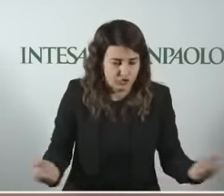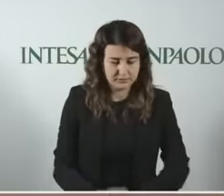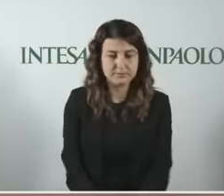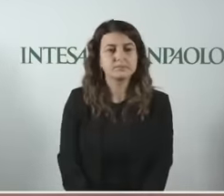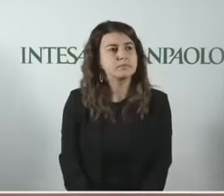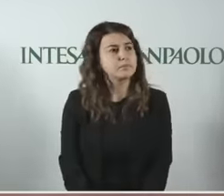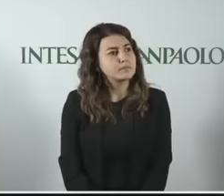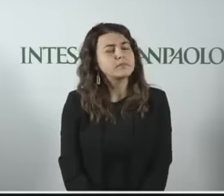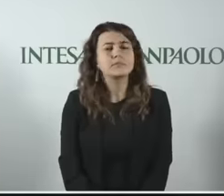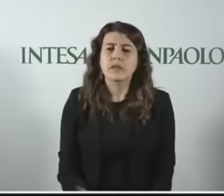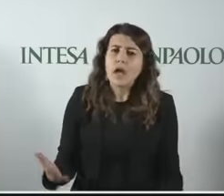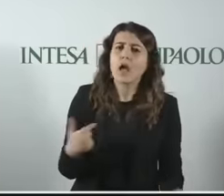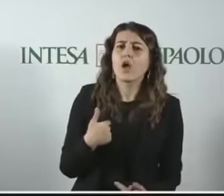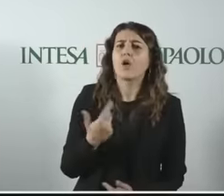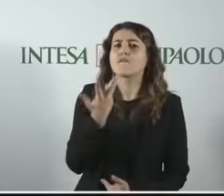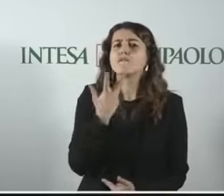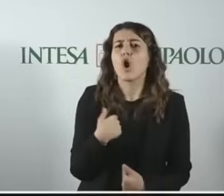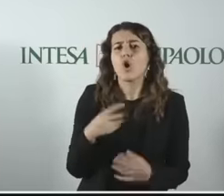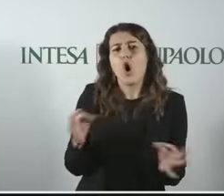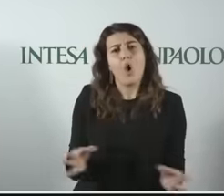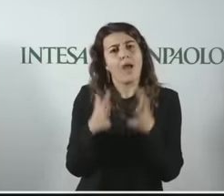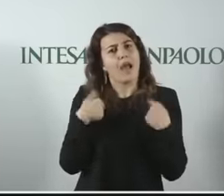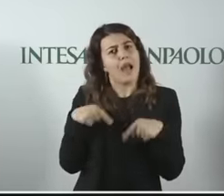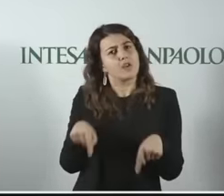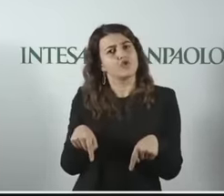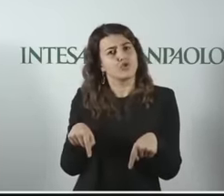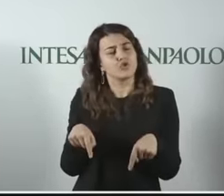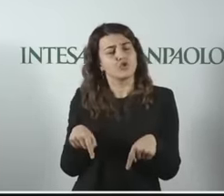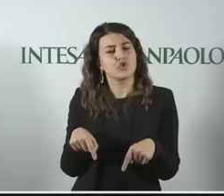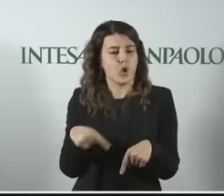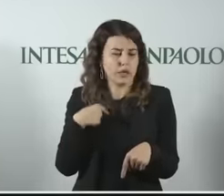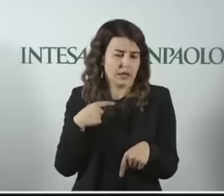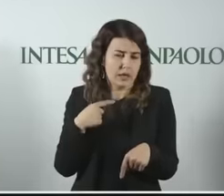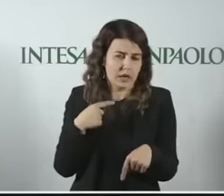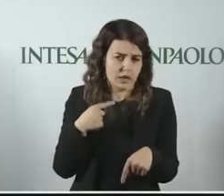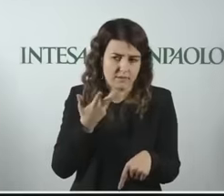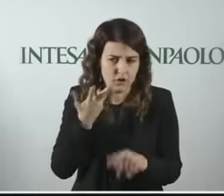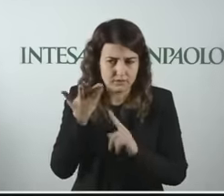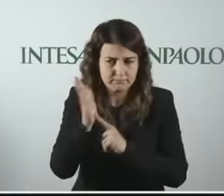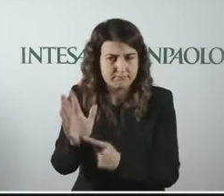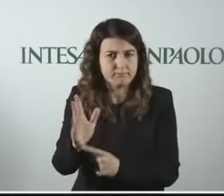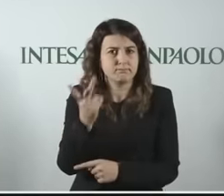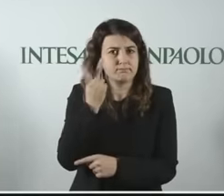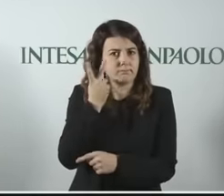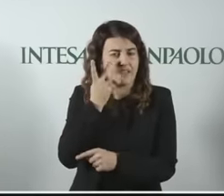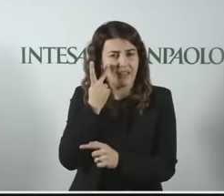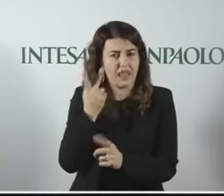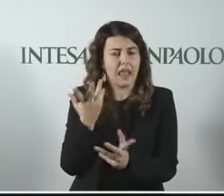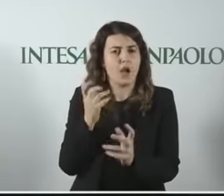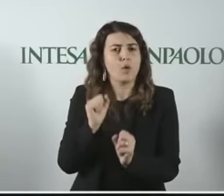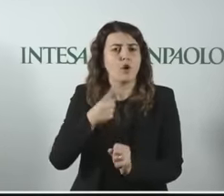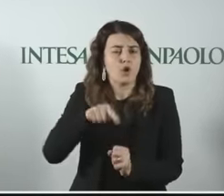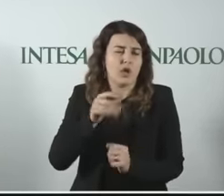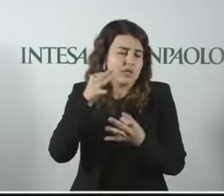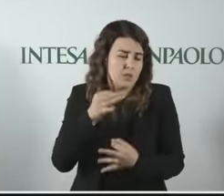io professore A questo punto vorrei farli ascoltare e in questo caso anche vedere perché dai qualche miglioria l'abbiamo